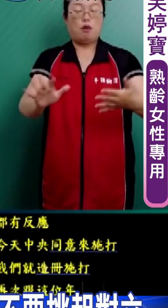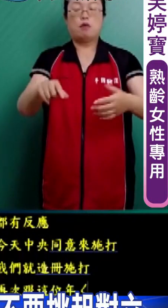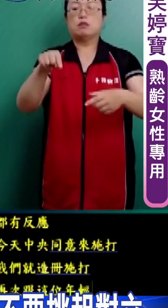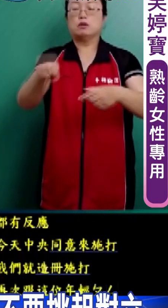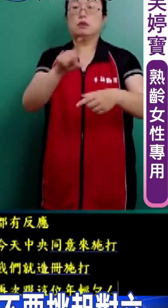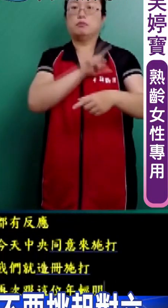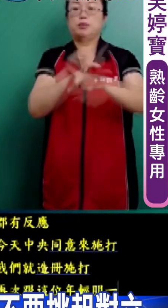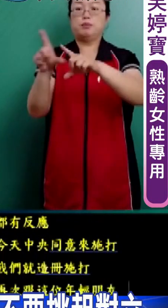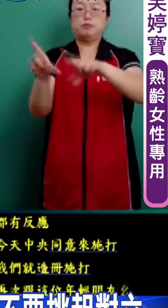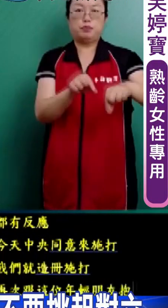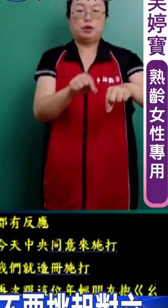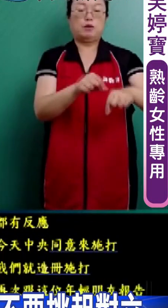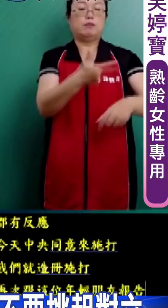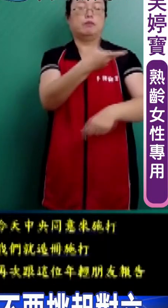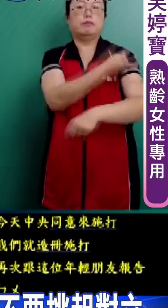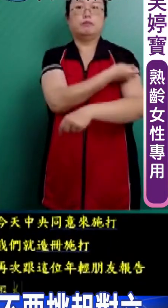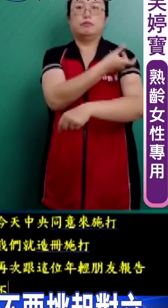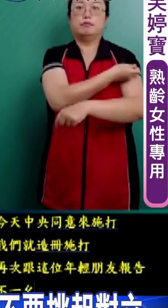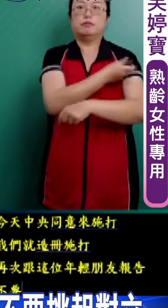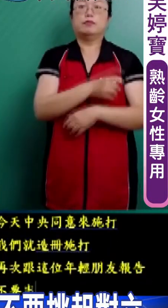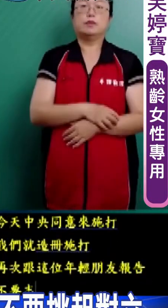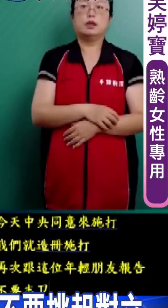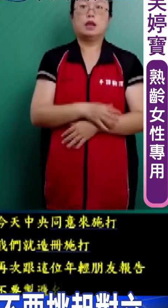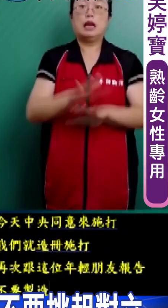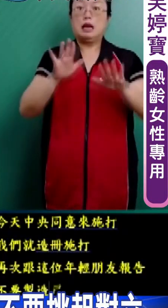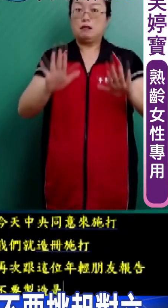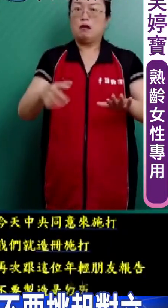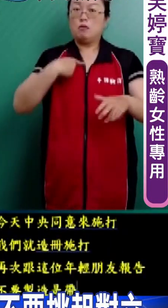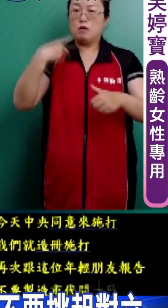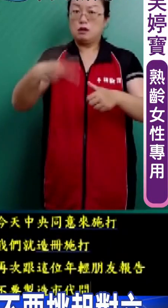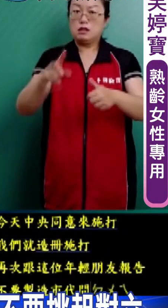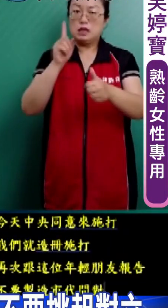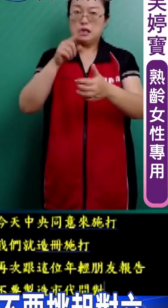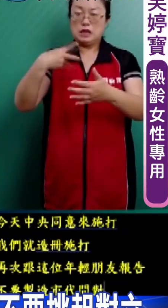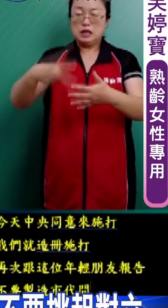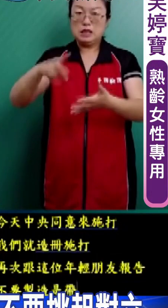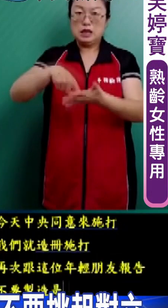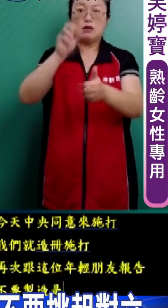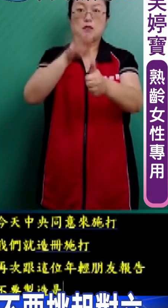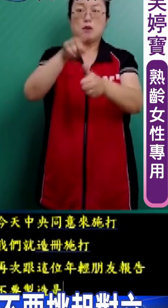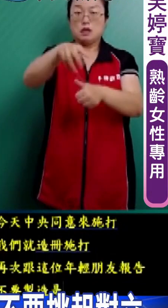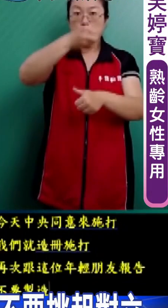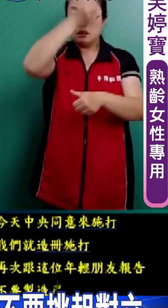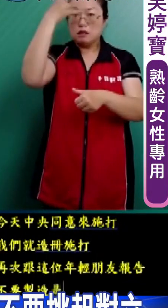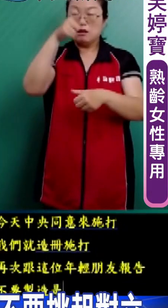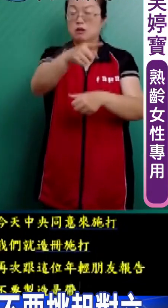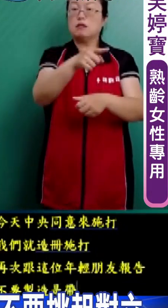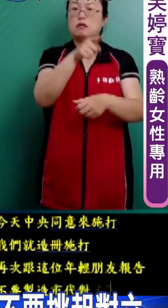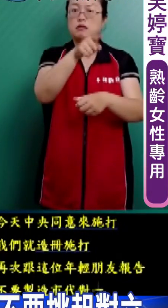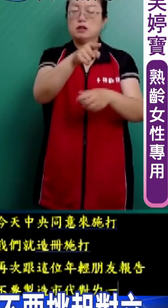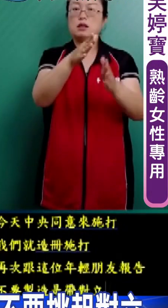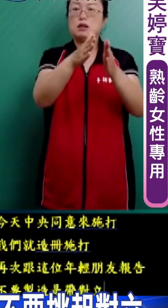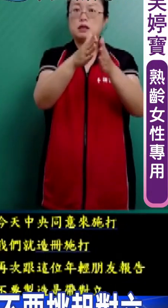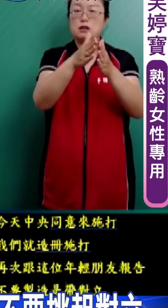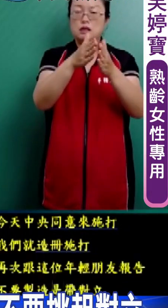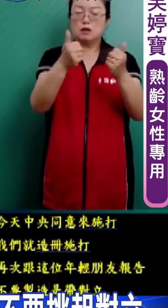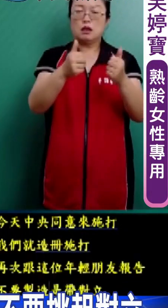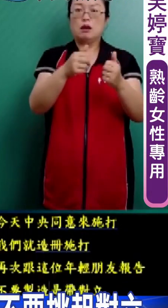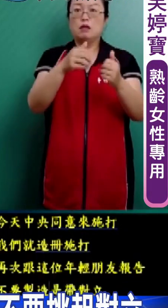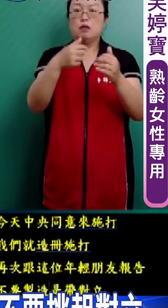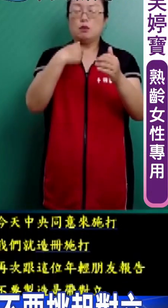报告，不要制造世代间的对立，也不要把老人说成这样子。那应该施打的部